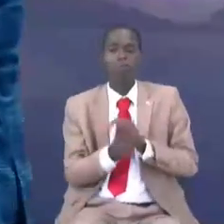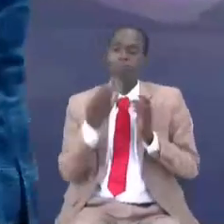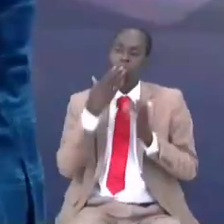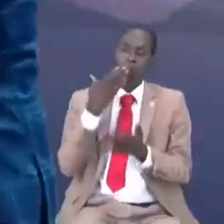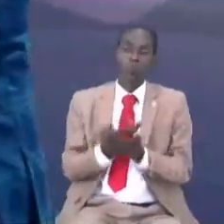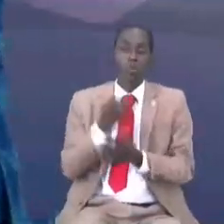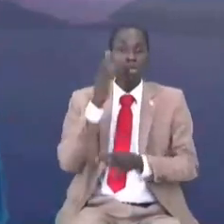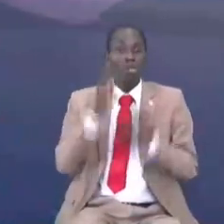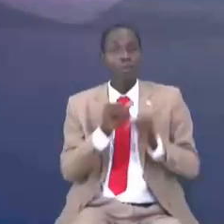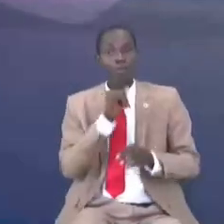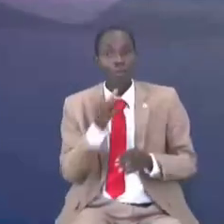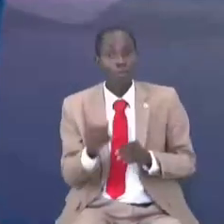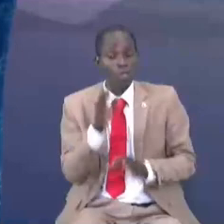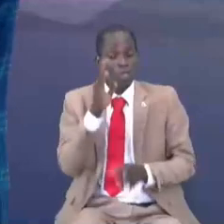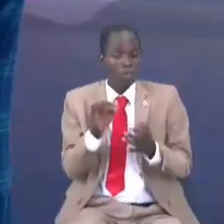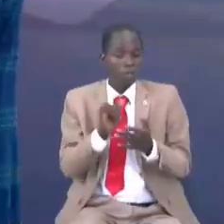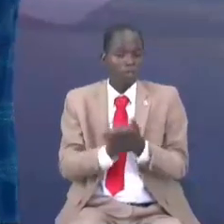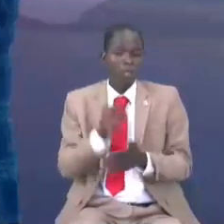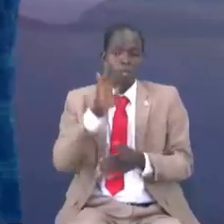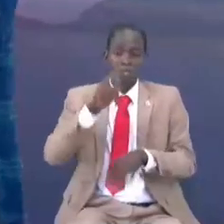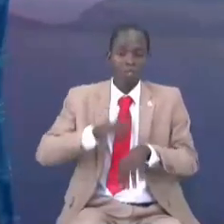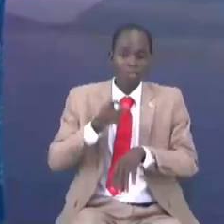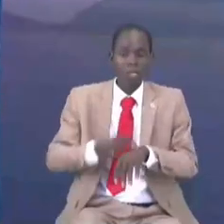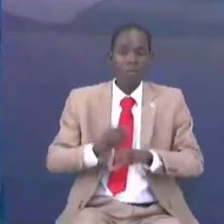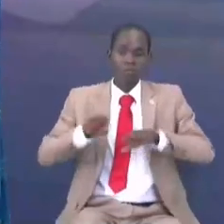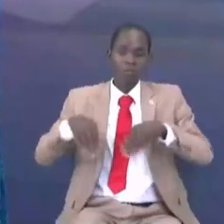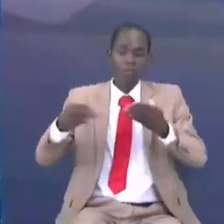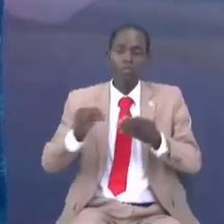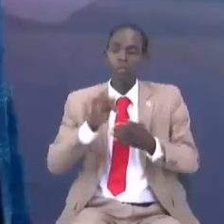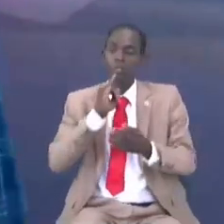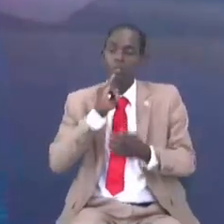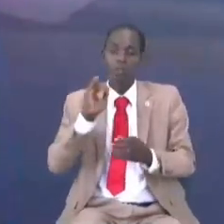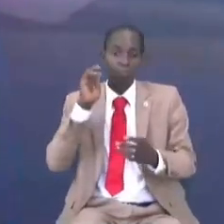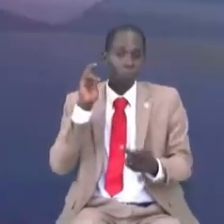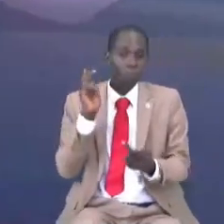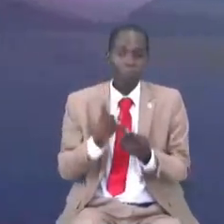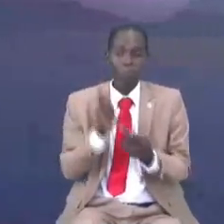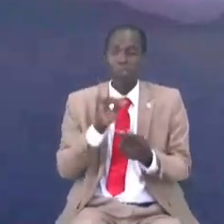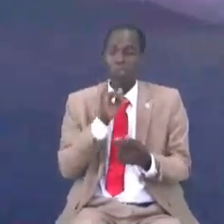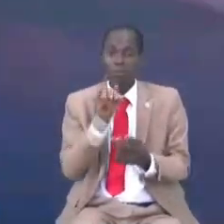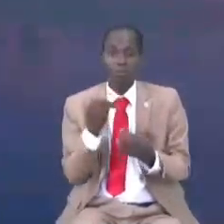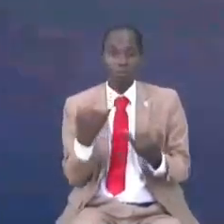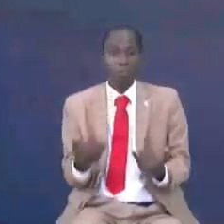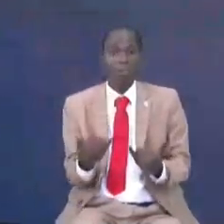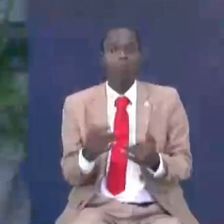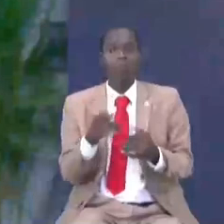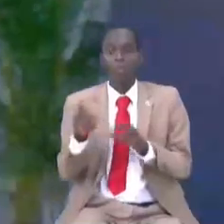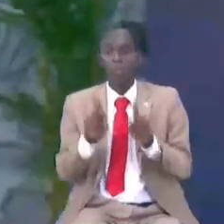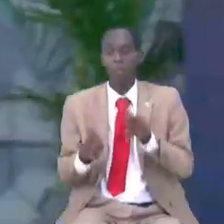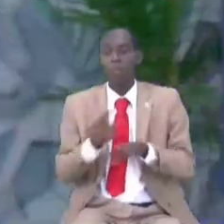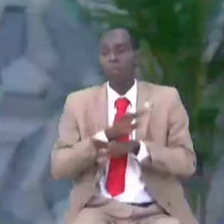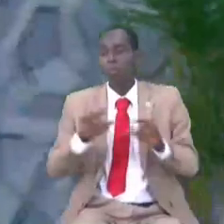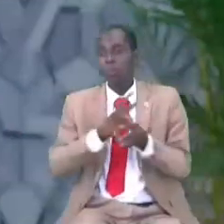de la période de grâce passent et qu'ils ne se repentent pas, alors tu pourras couper cela.